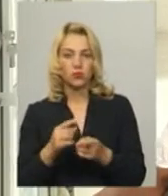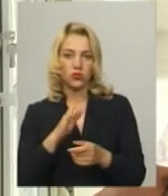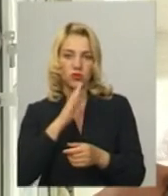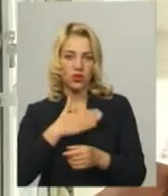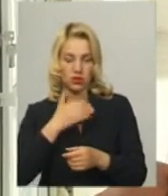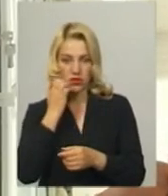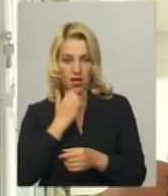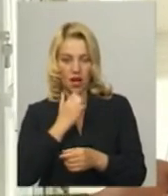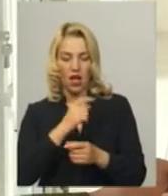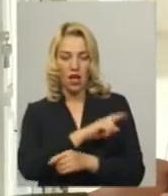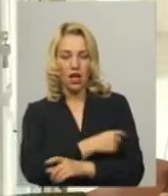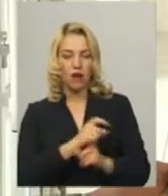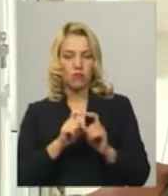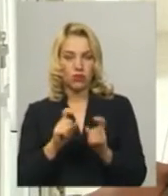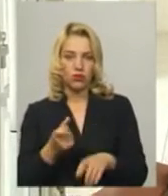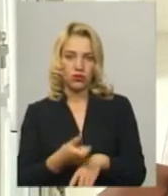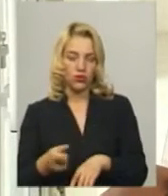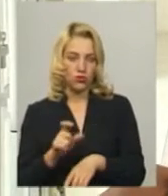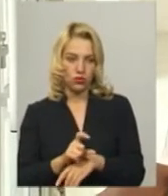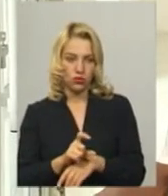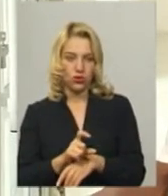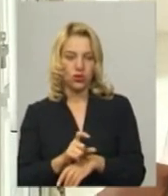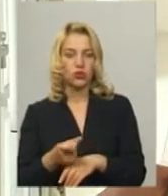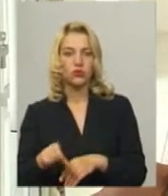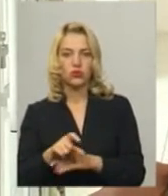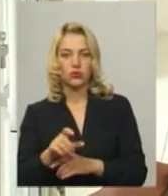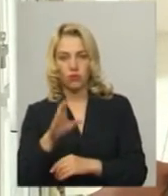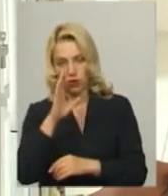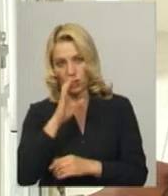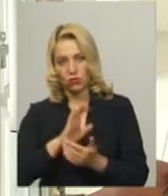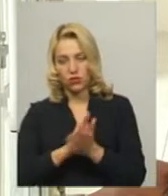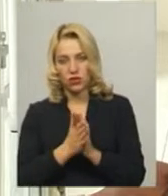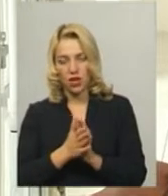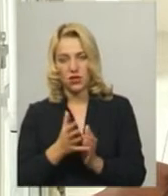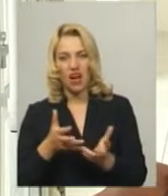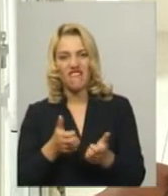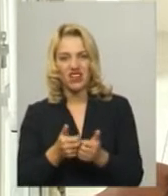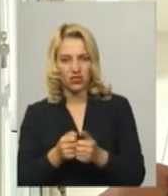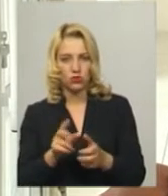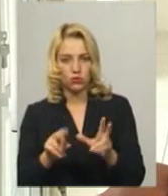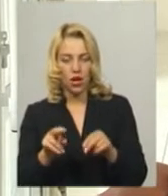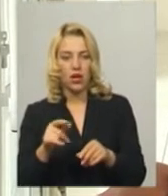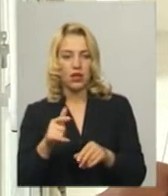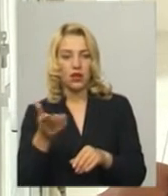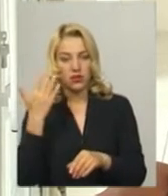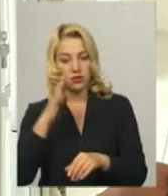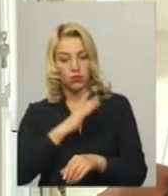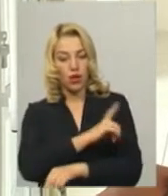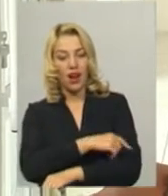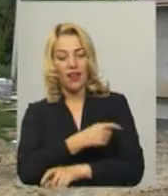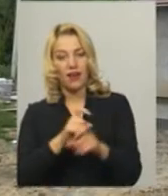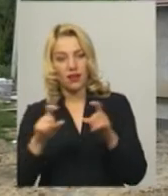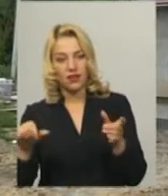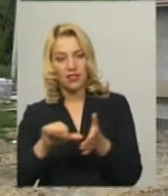стара амбулаторія вже дуже в поганому стані, в аварійному. От, колись там була лікарня в нас